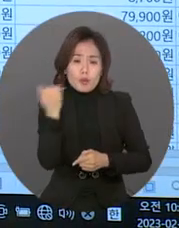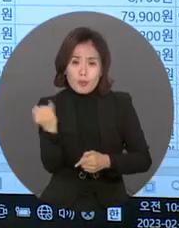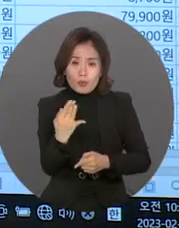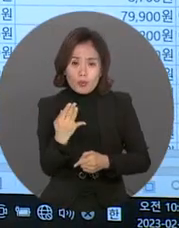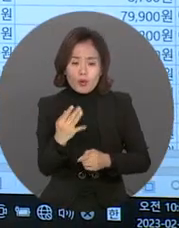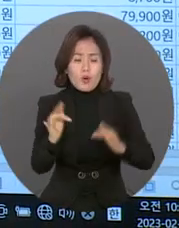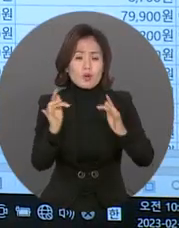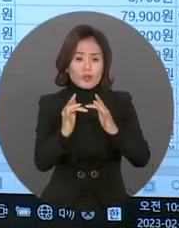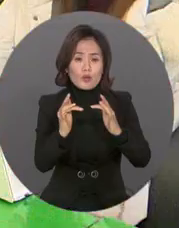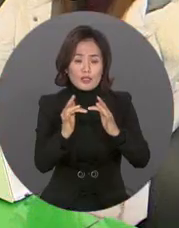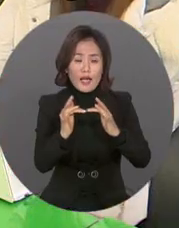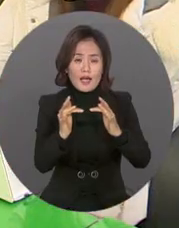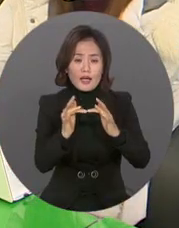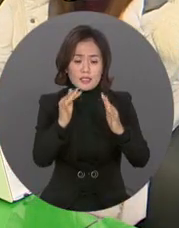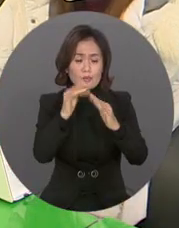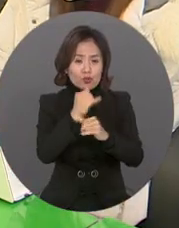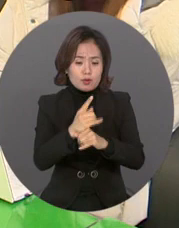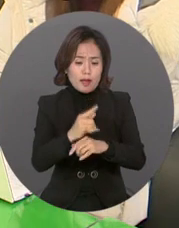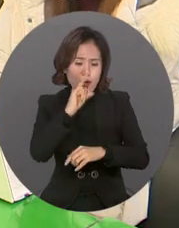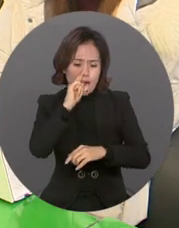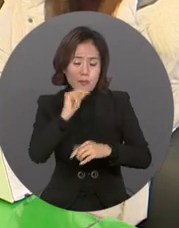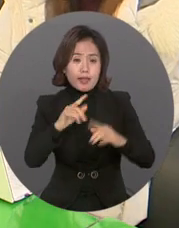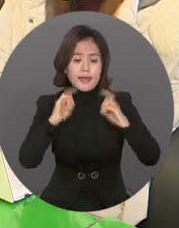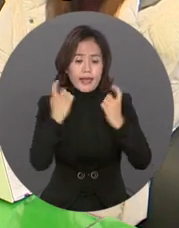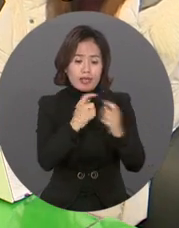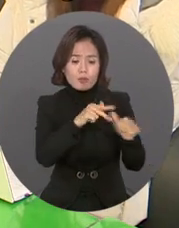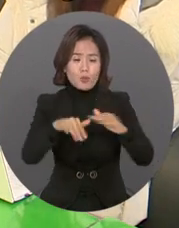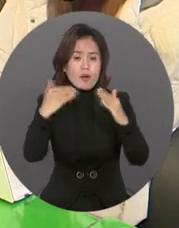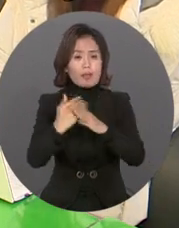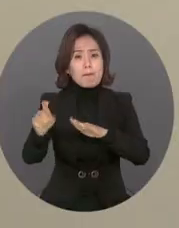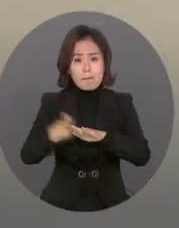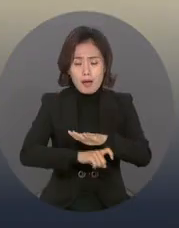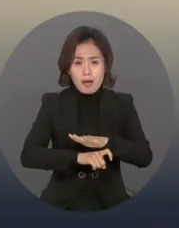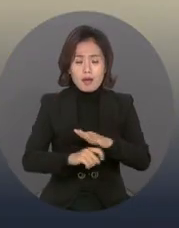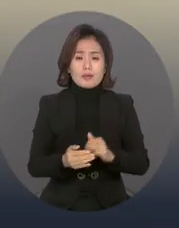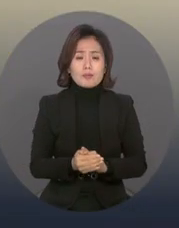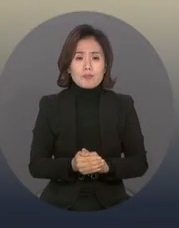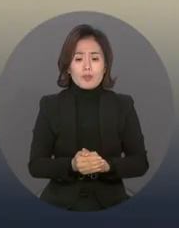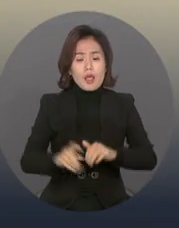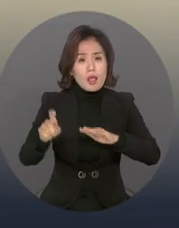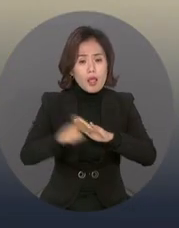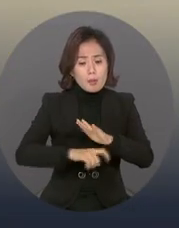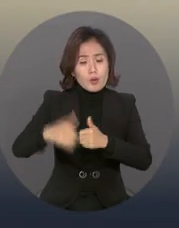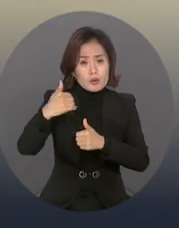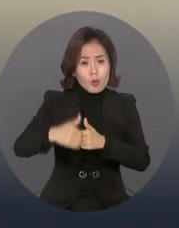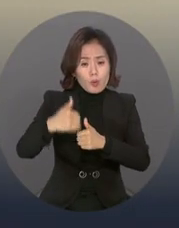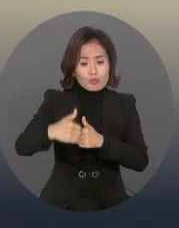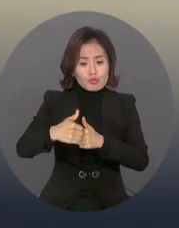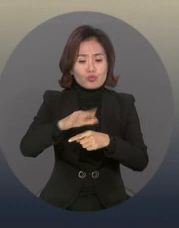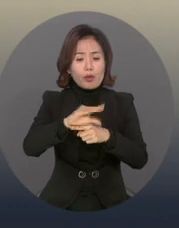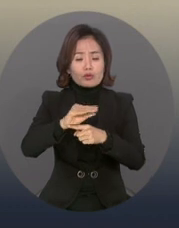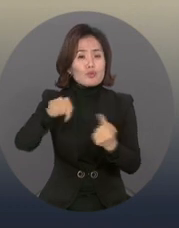휴대전화번호, 전자우편 주소 등 민감한 개인정보가 해킹으로 유출됐습니다. 해킹을 해 전문 채널을